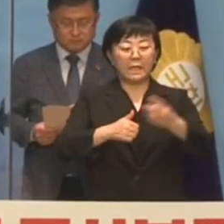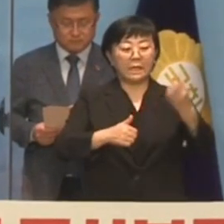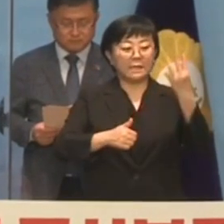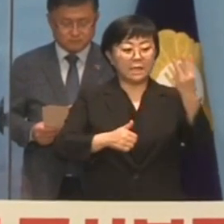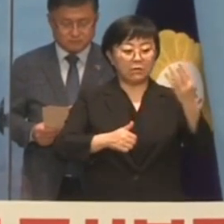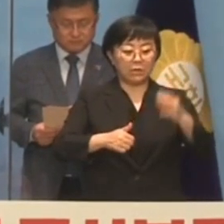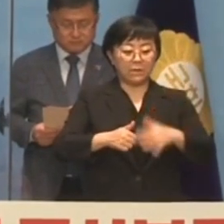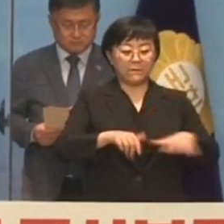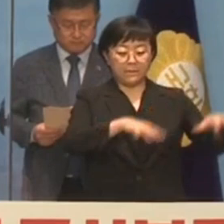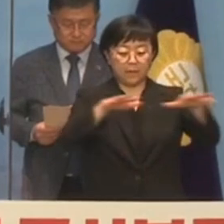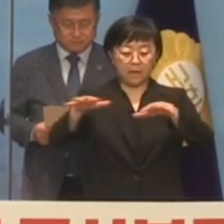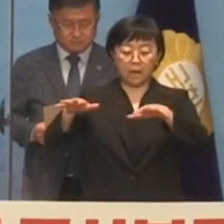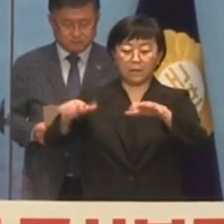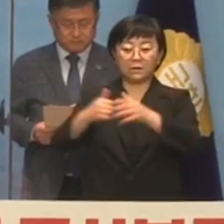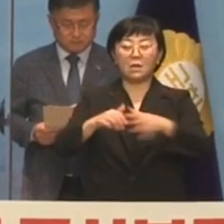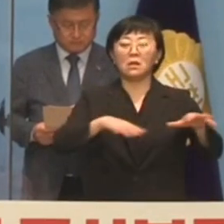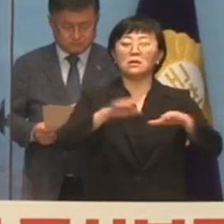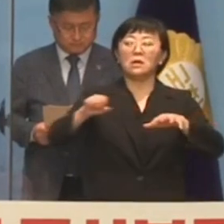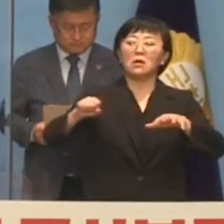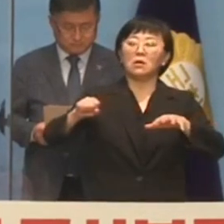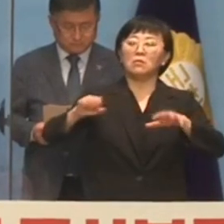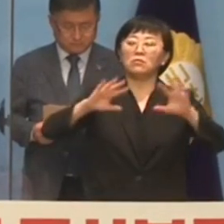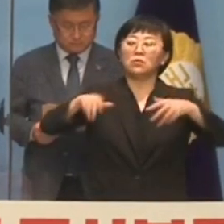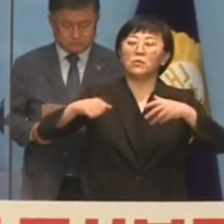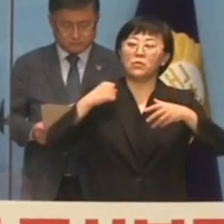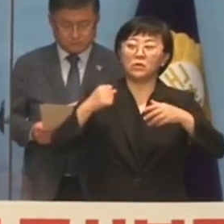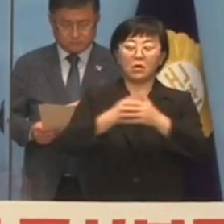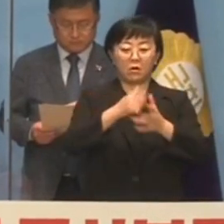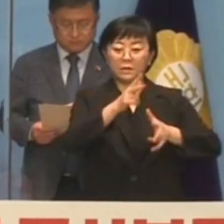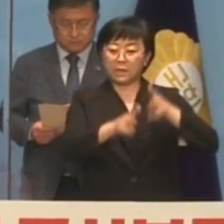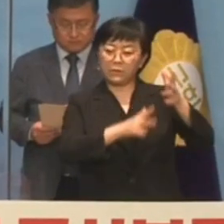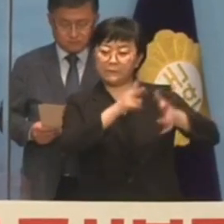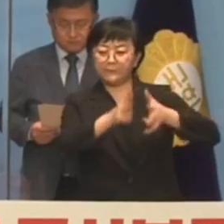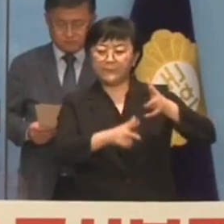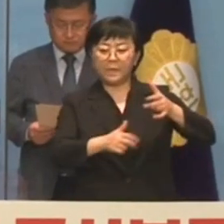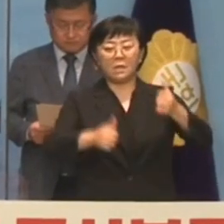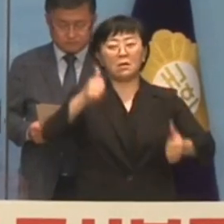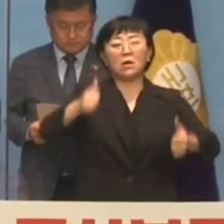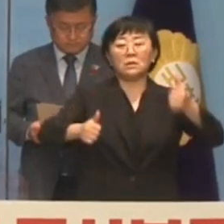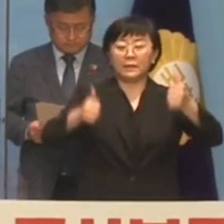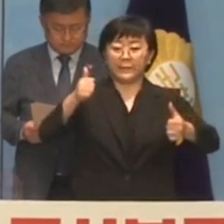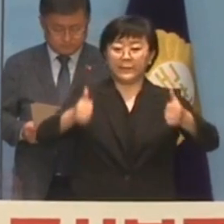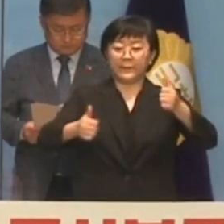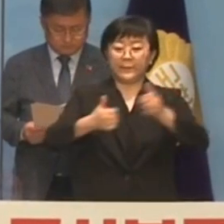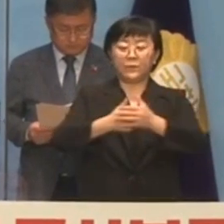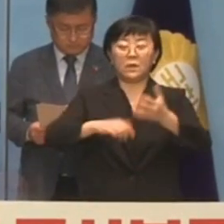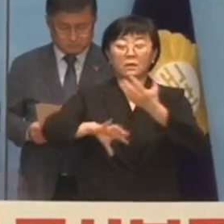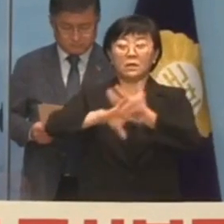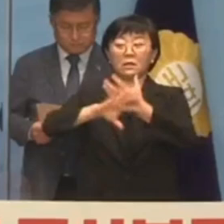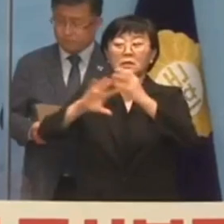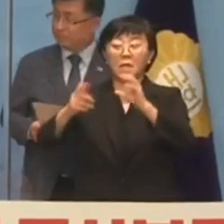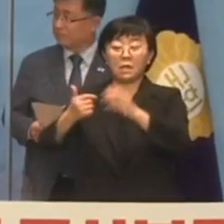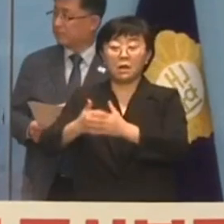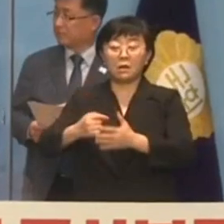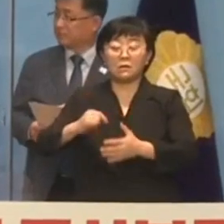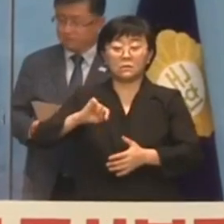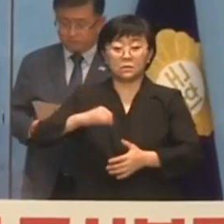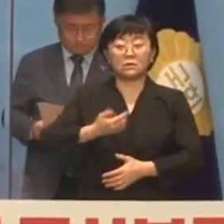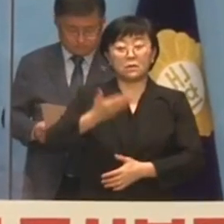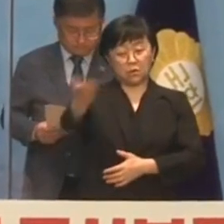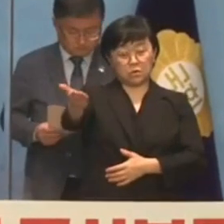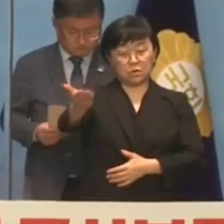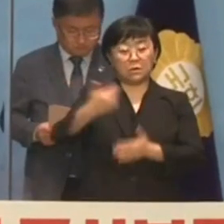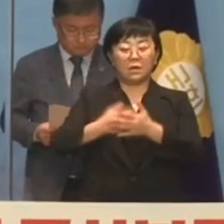바다인 우리의 해상풍력시장과 풍력산업 경쟁력을 외국에 스스로